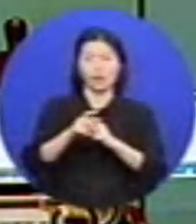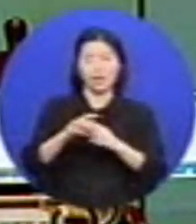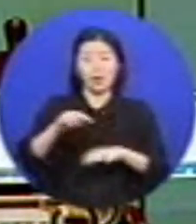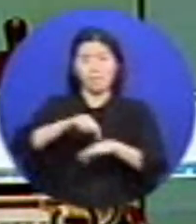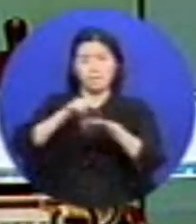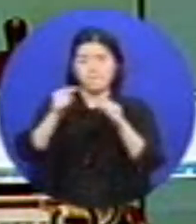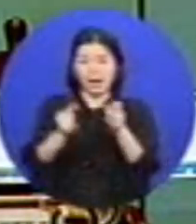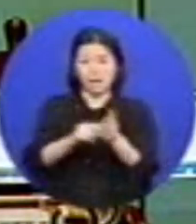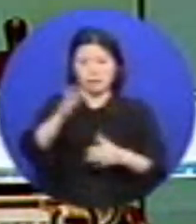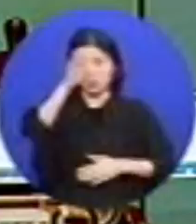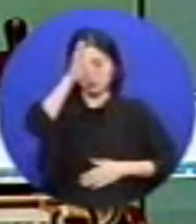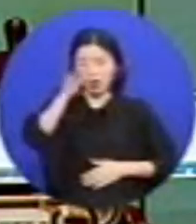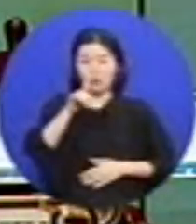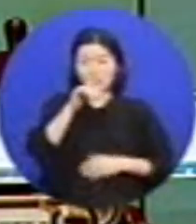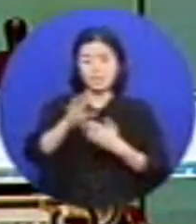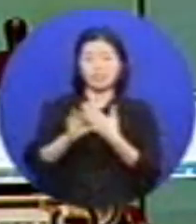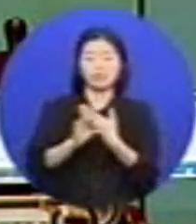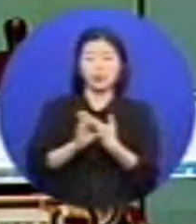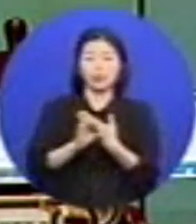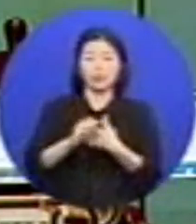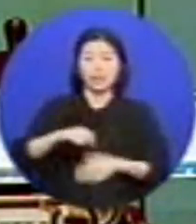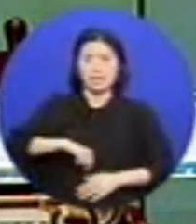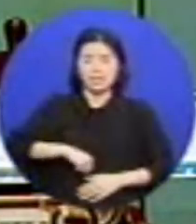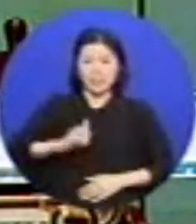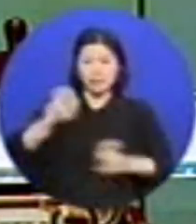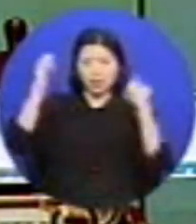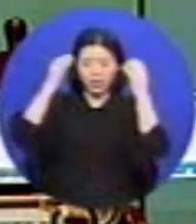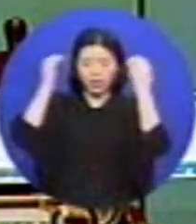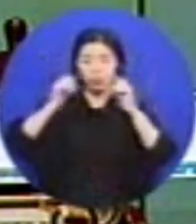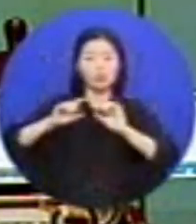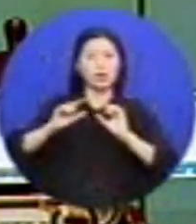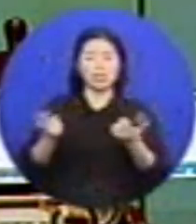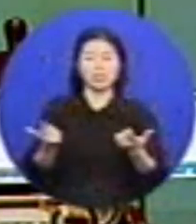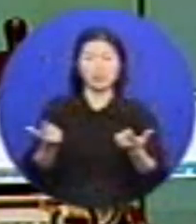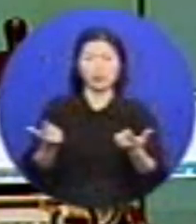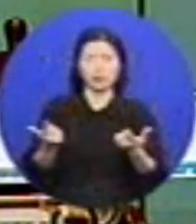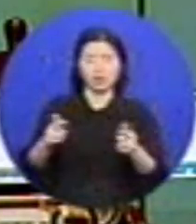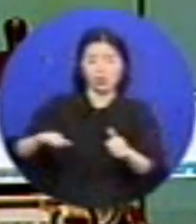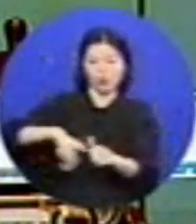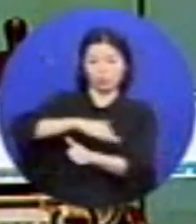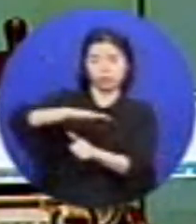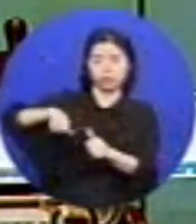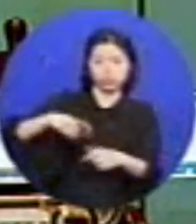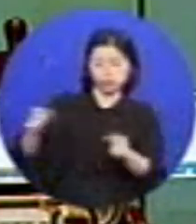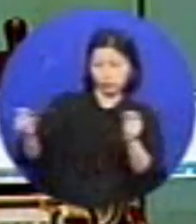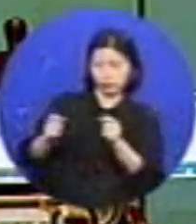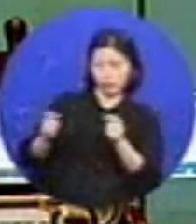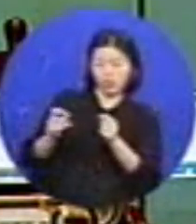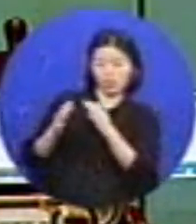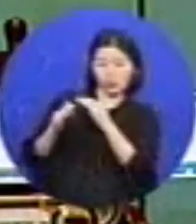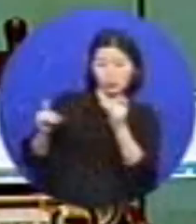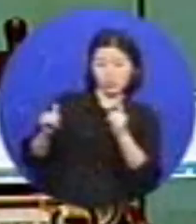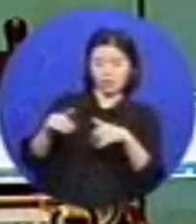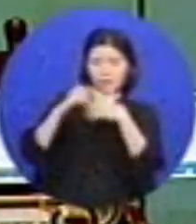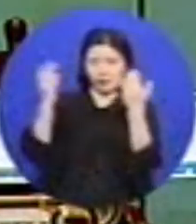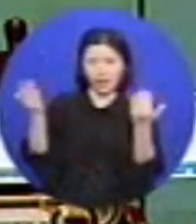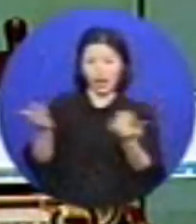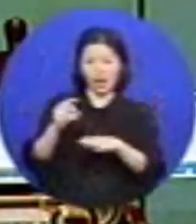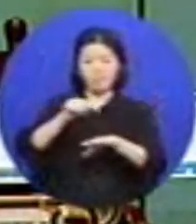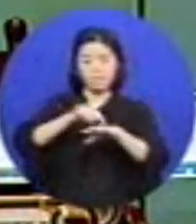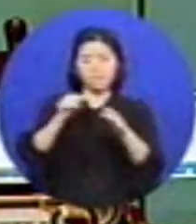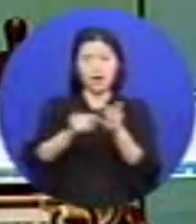마음이 병든 사람은요 자기만 괴로운 게 아닙니다. 주변에 가까운 사람들을 다 마음이 병들게